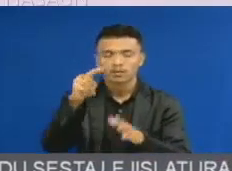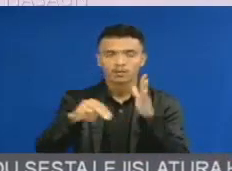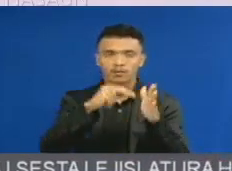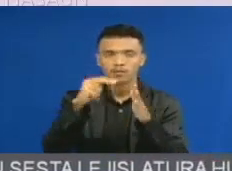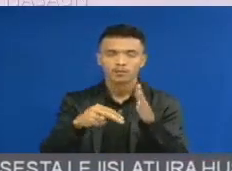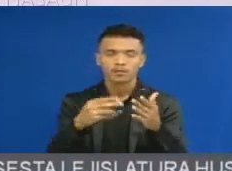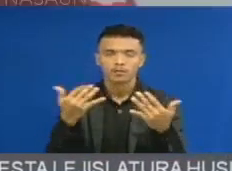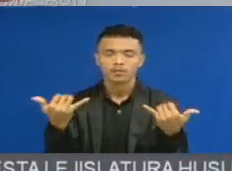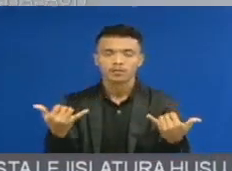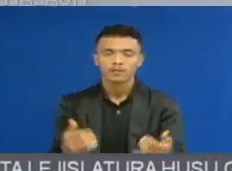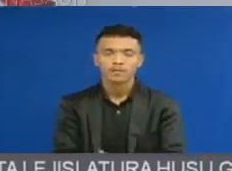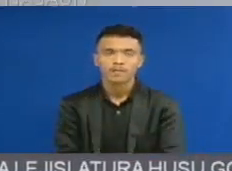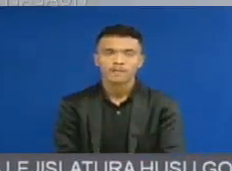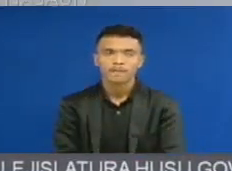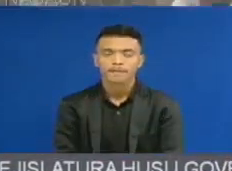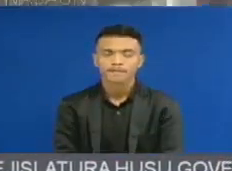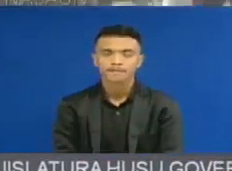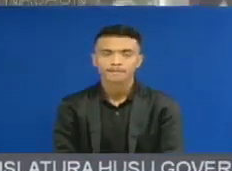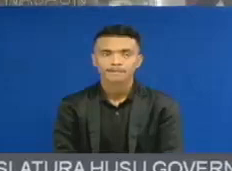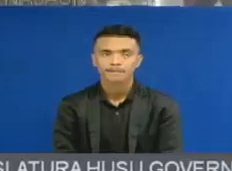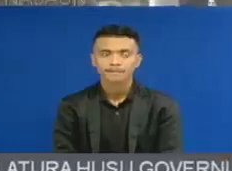reportagem. Firmai.